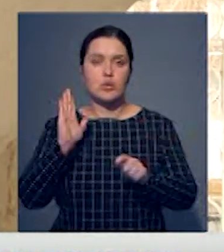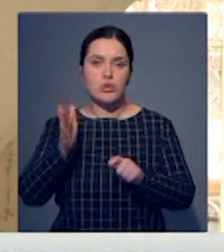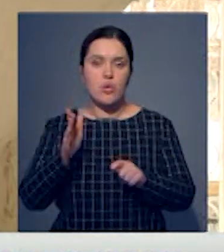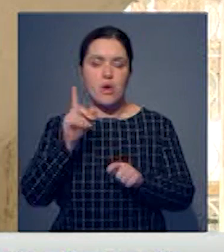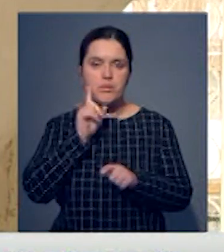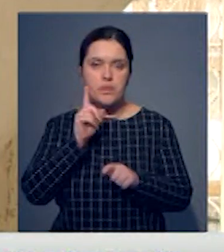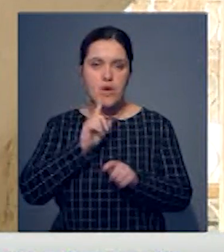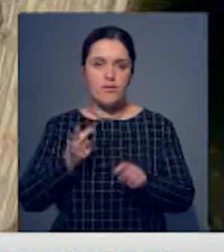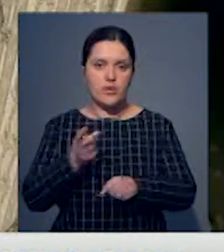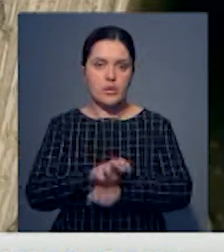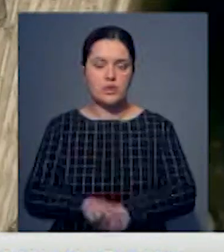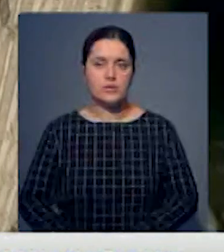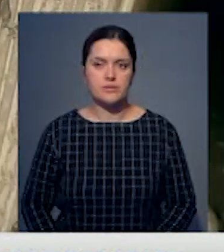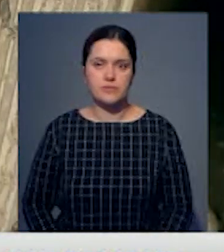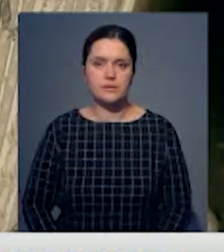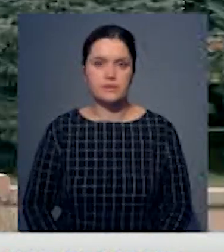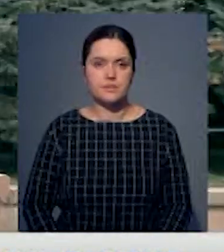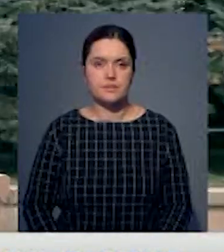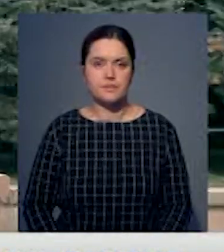аварийный вход.